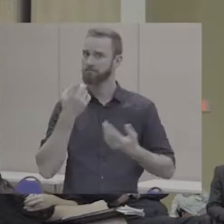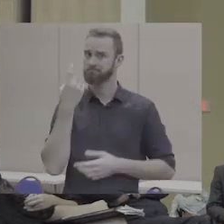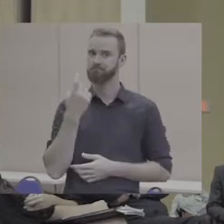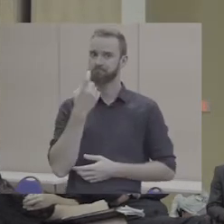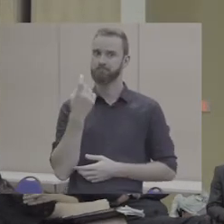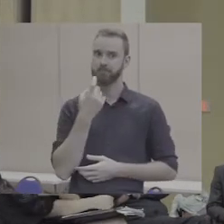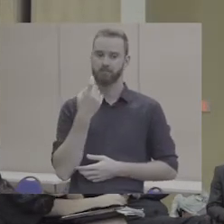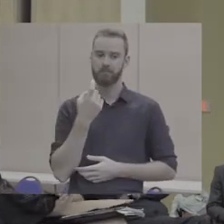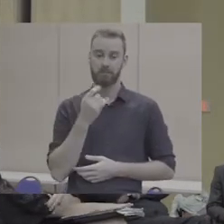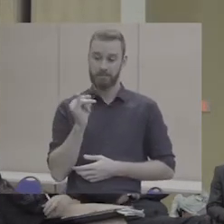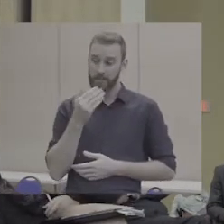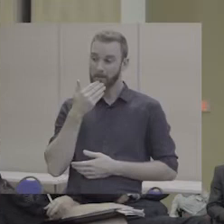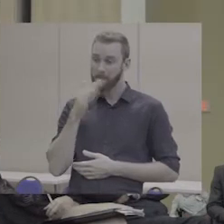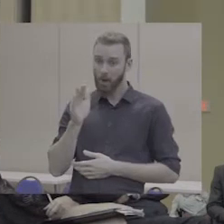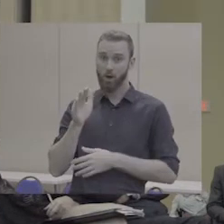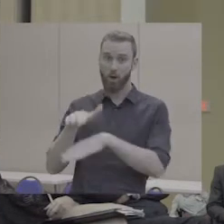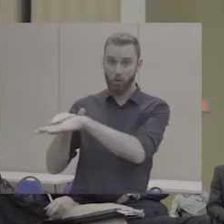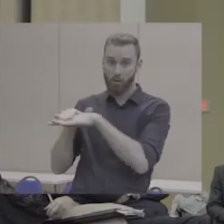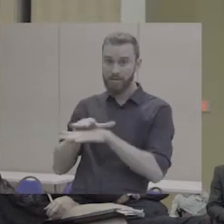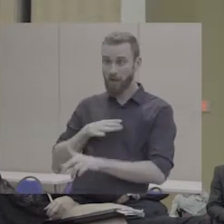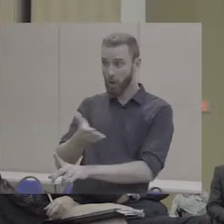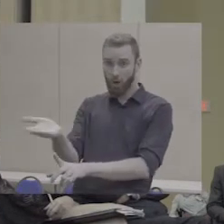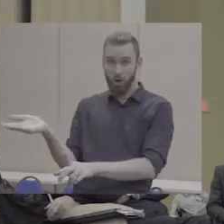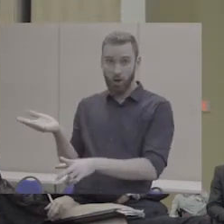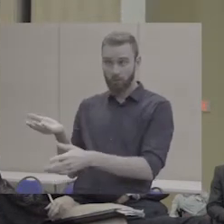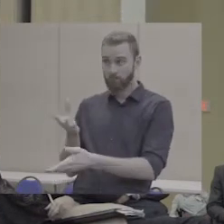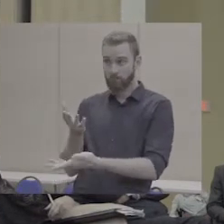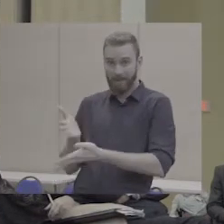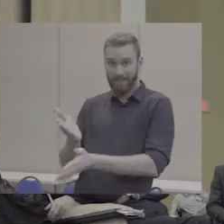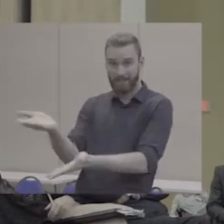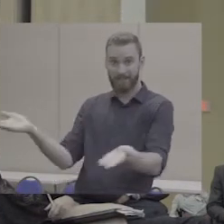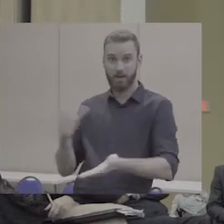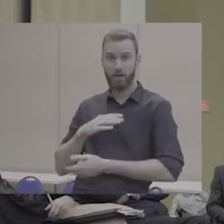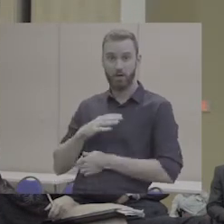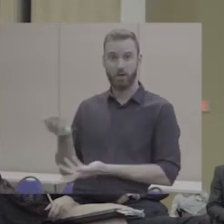C'est mon meilleur conseiller, mais